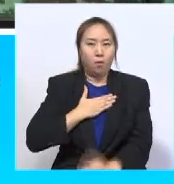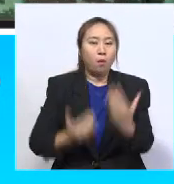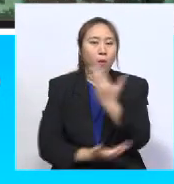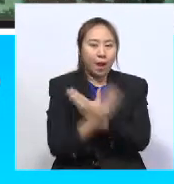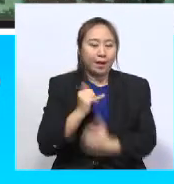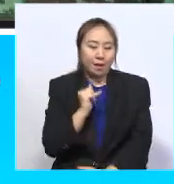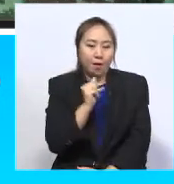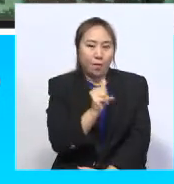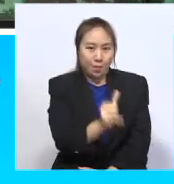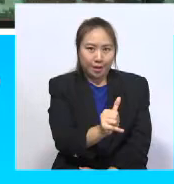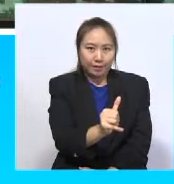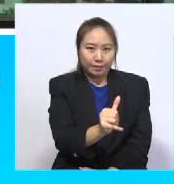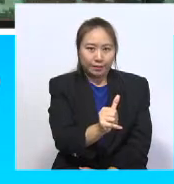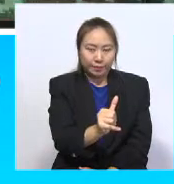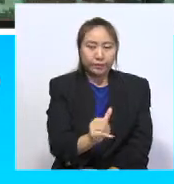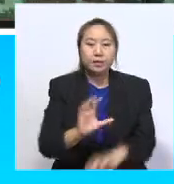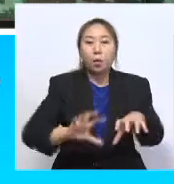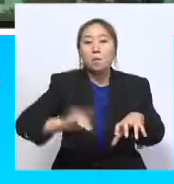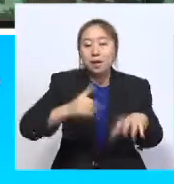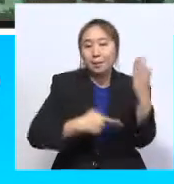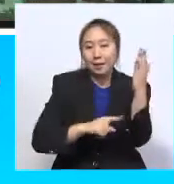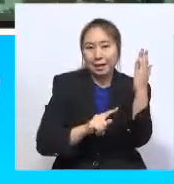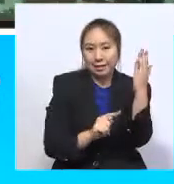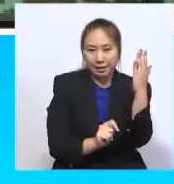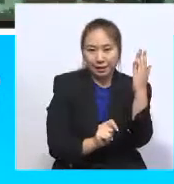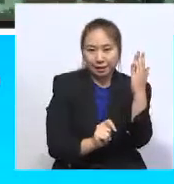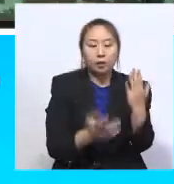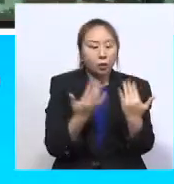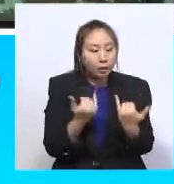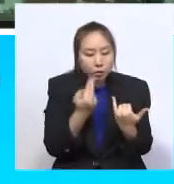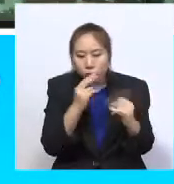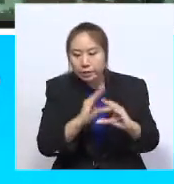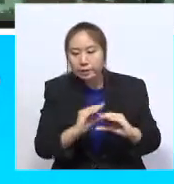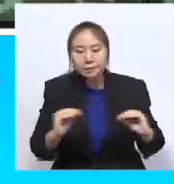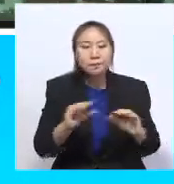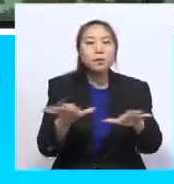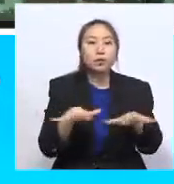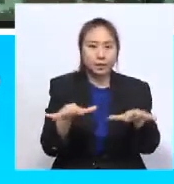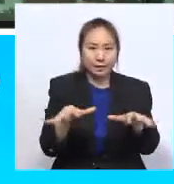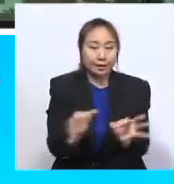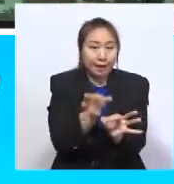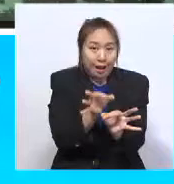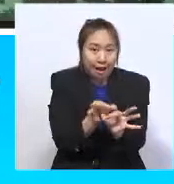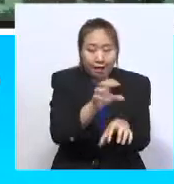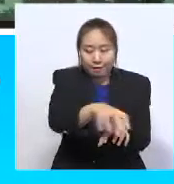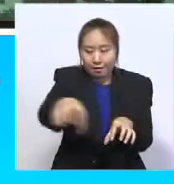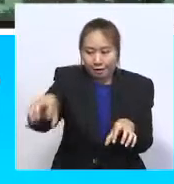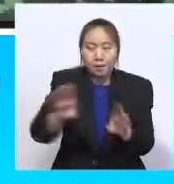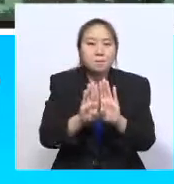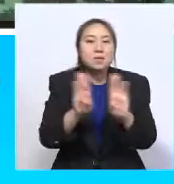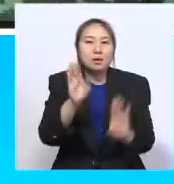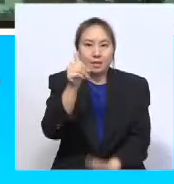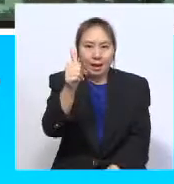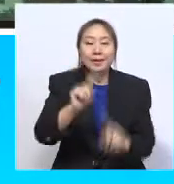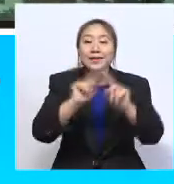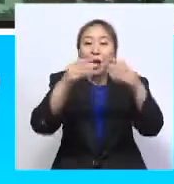ที่เกิดเหตุทุกจุดในเขตของเทศบาลเมืองปัตตานีเพราะว่าตอนนี้คือเข้าสู่ภาวะปกตินะครับธนาคารทั้งหมดยังสามารถเปิดทำการได้แต่ว่